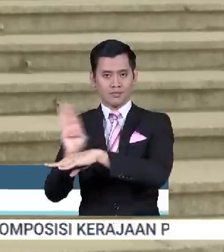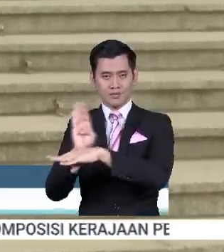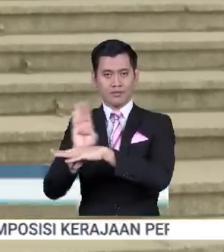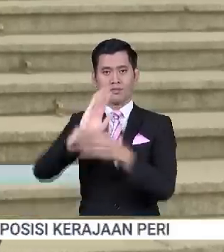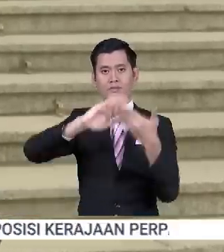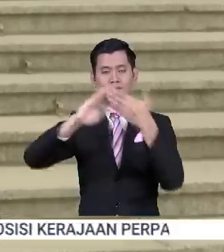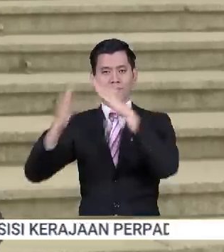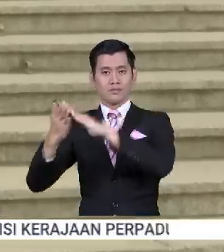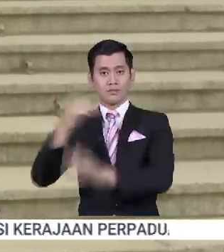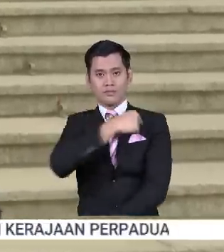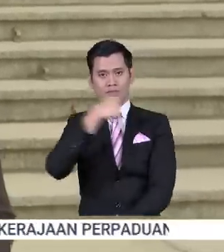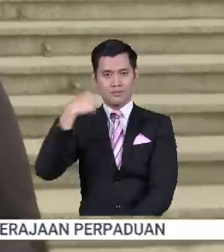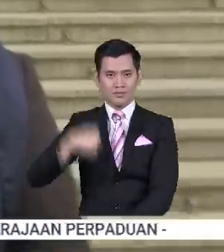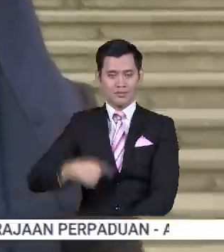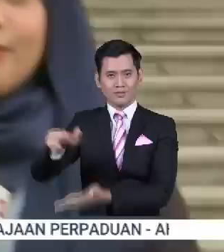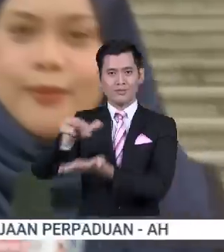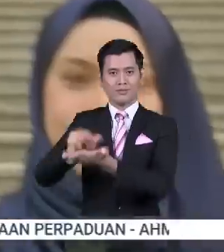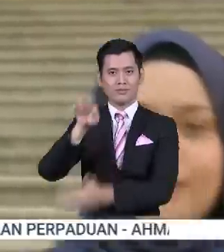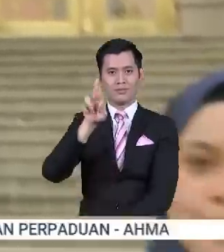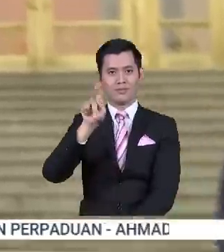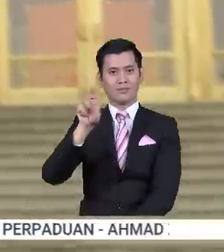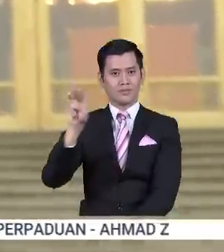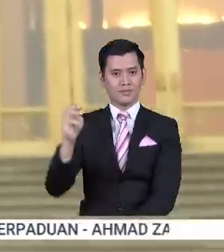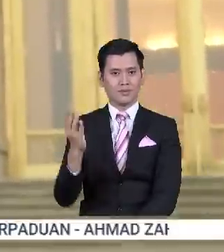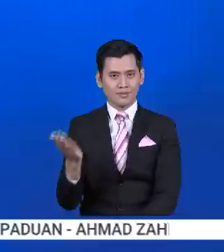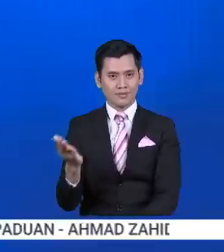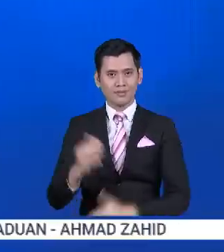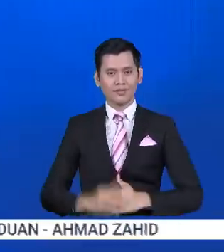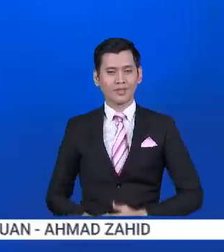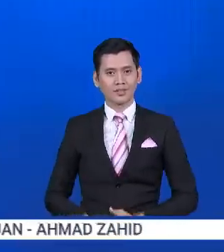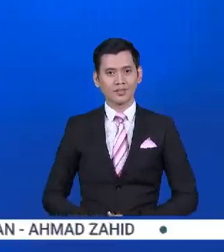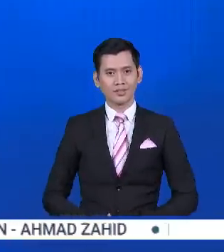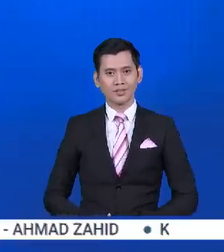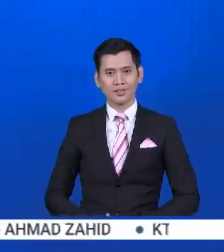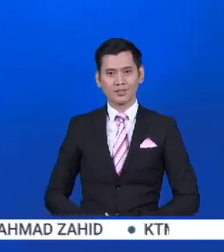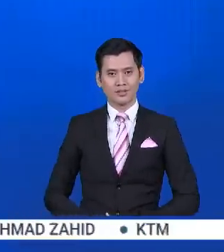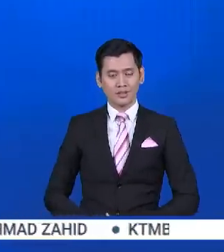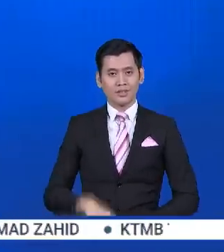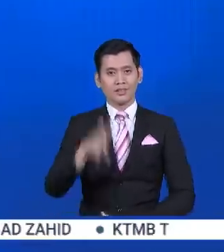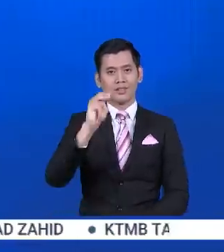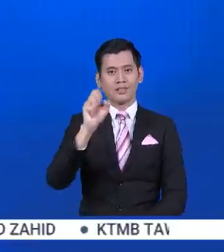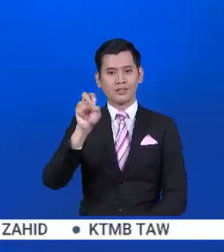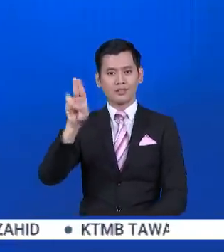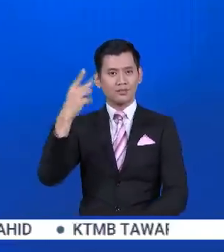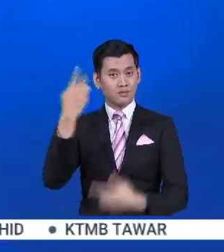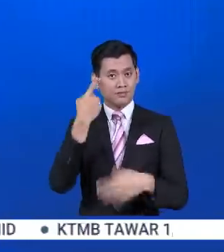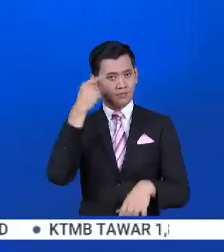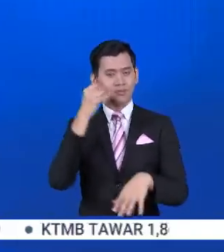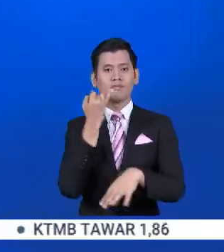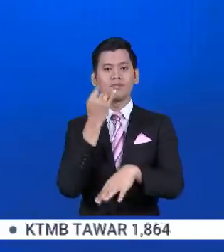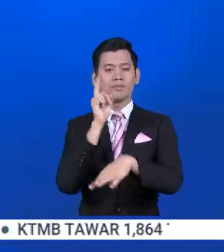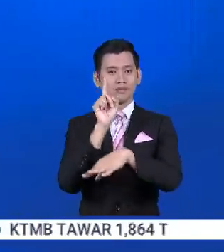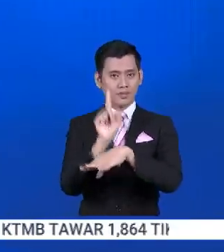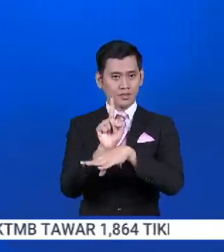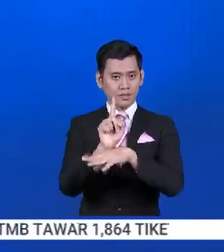Syamimi Saripan, RTM. Kebanyakan MOU yang dimeterai tertumpu kepada